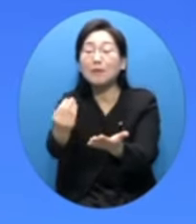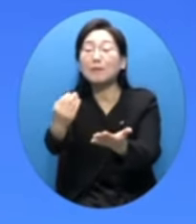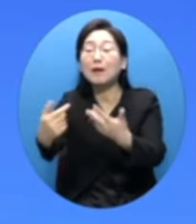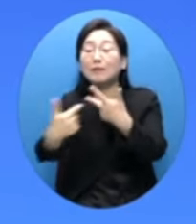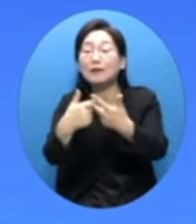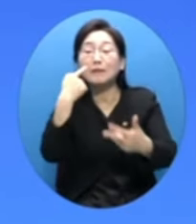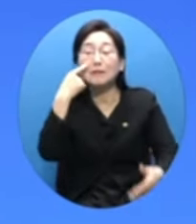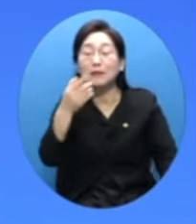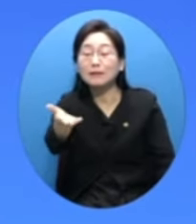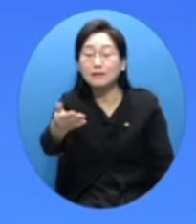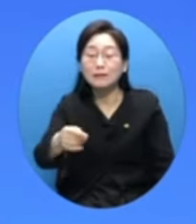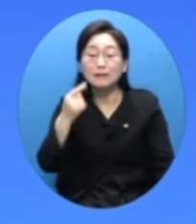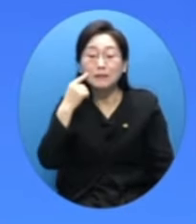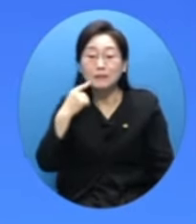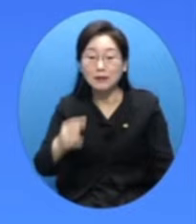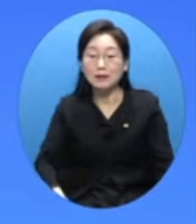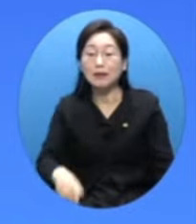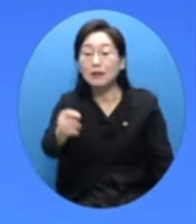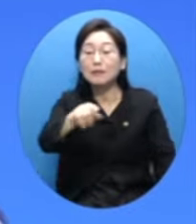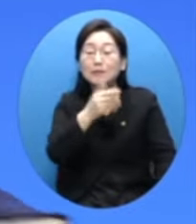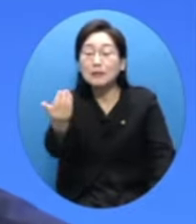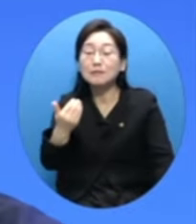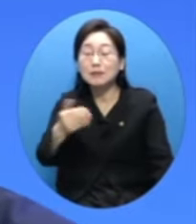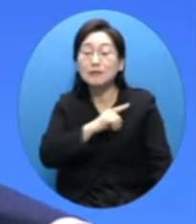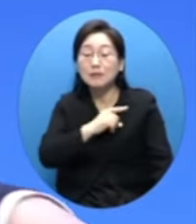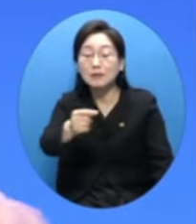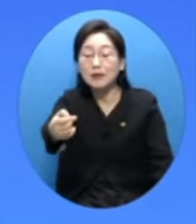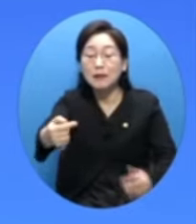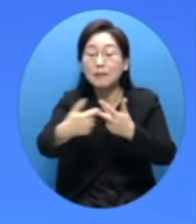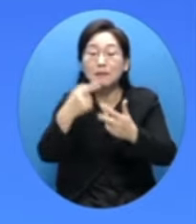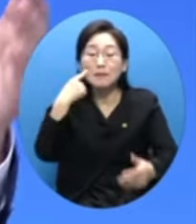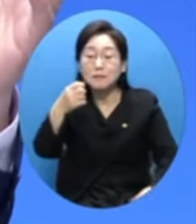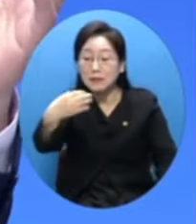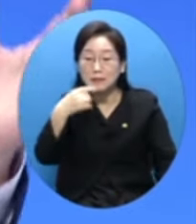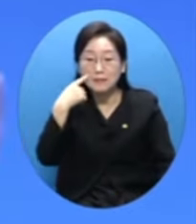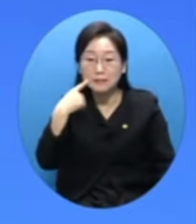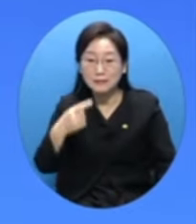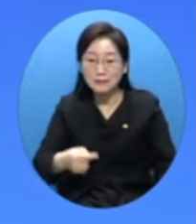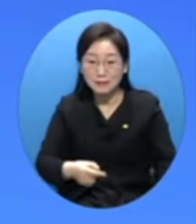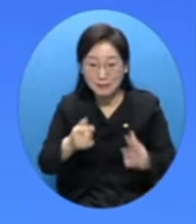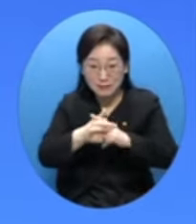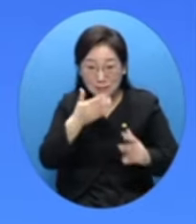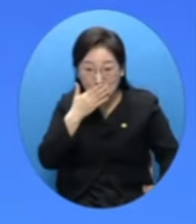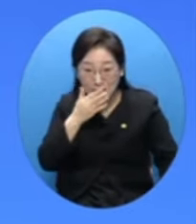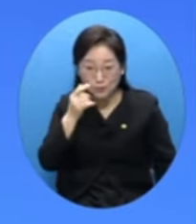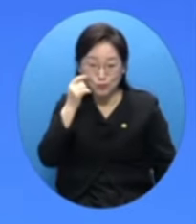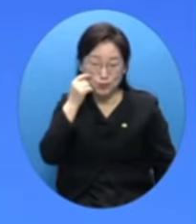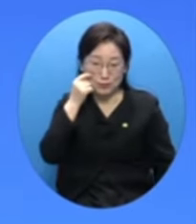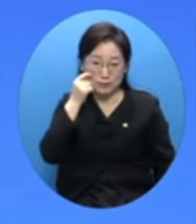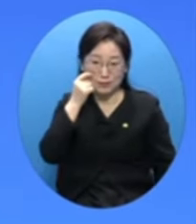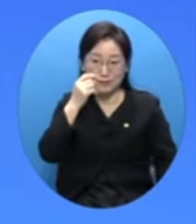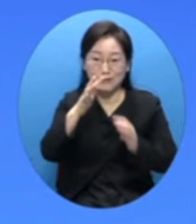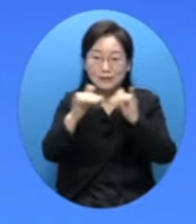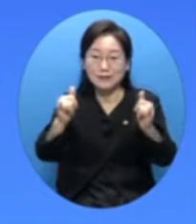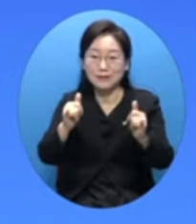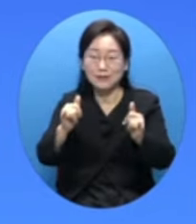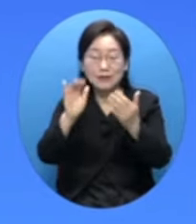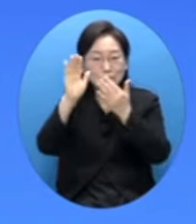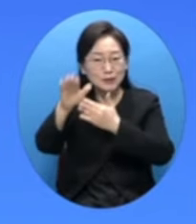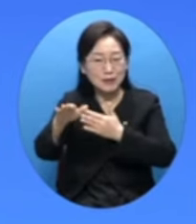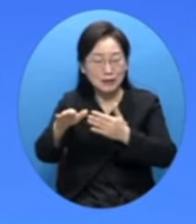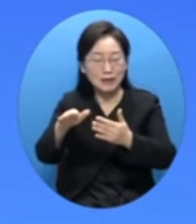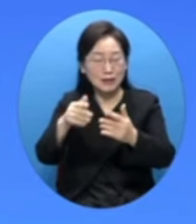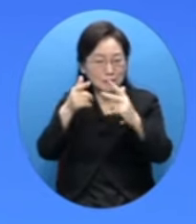미리 말하라고. 그 다음에 내가 펼치면 어떻게 알아맞히겠습니까? 사람에게 미래를 보는 능력을 주지 않으셨어요.